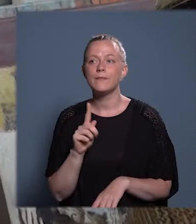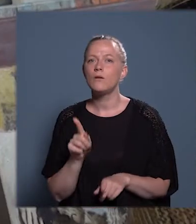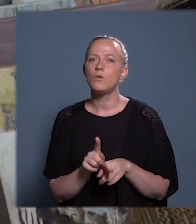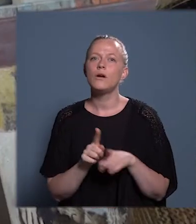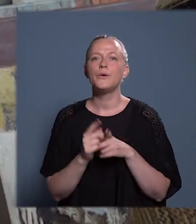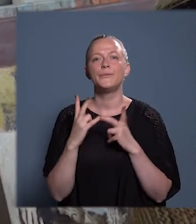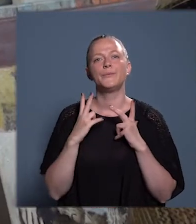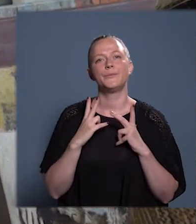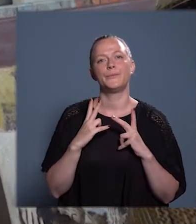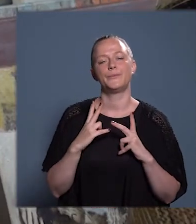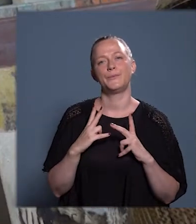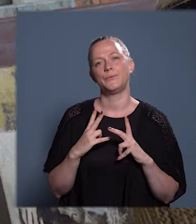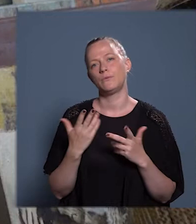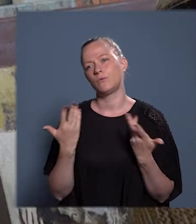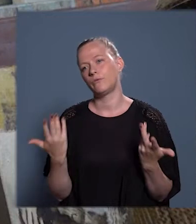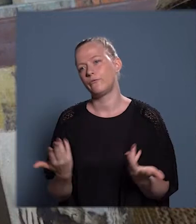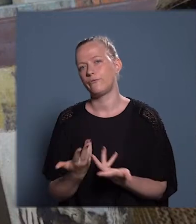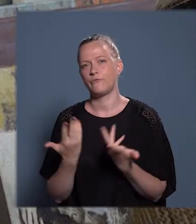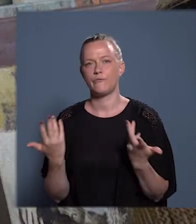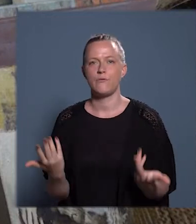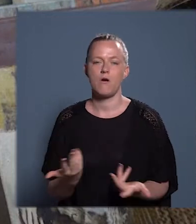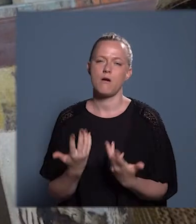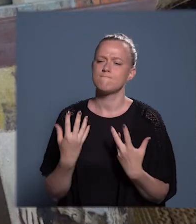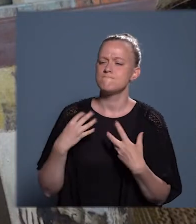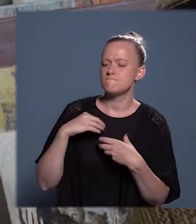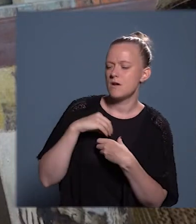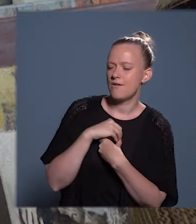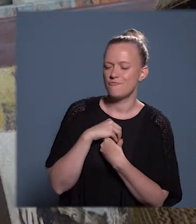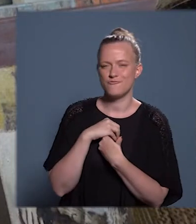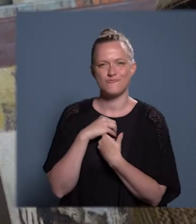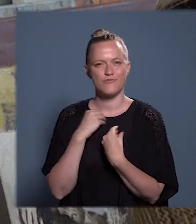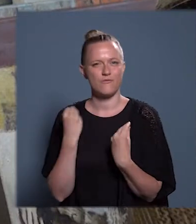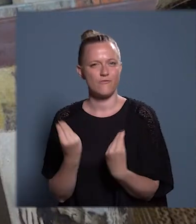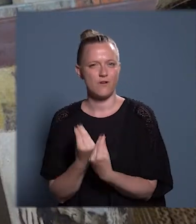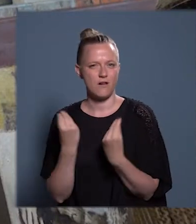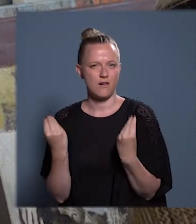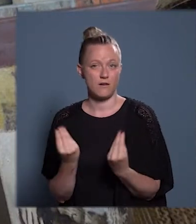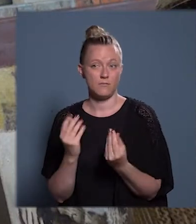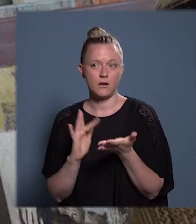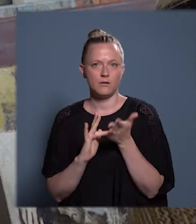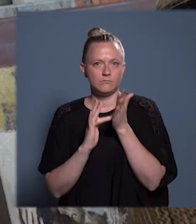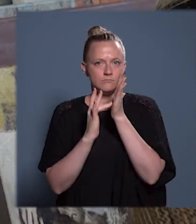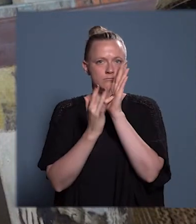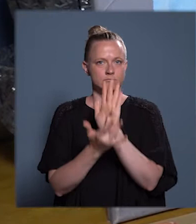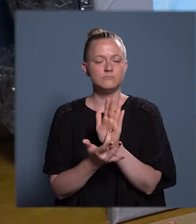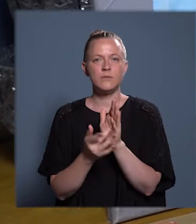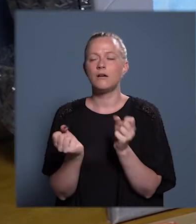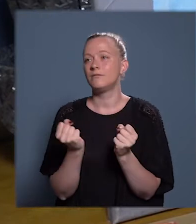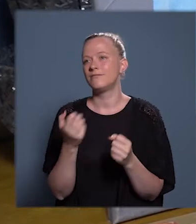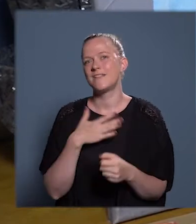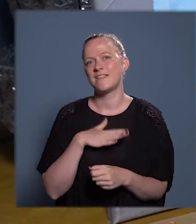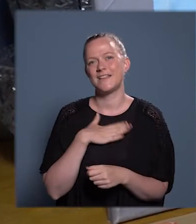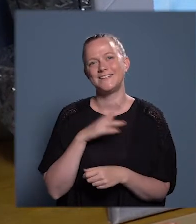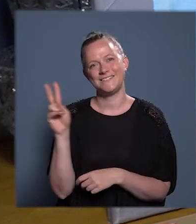nyugodtabb, vagy valami nagyon bensőséges valamit akarok kifejezni, akkor nagyon szeretem a